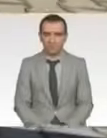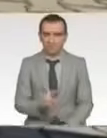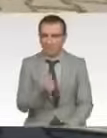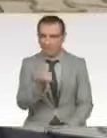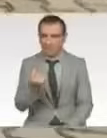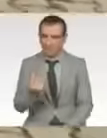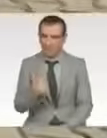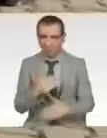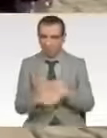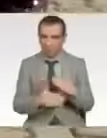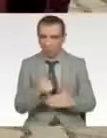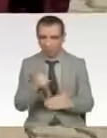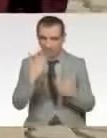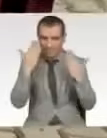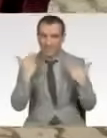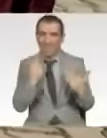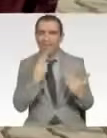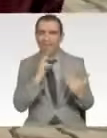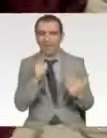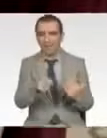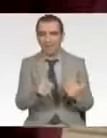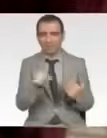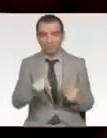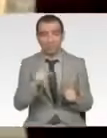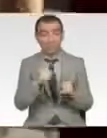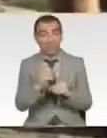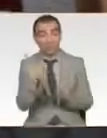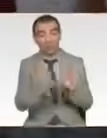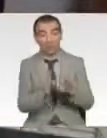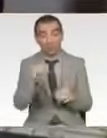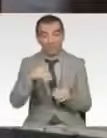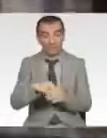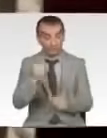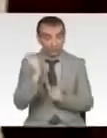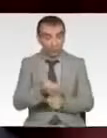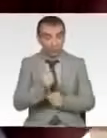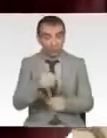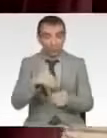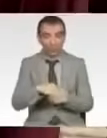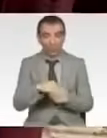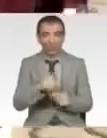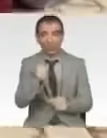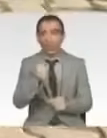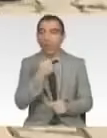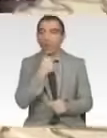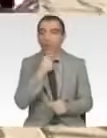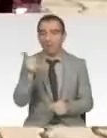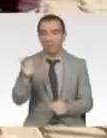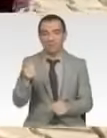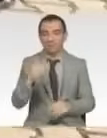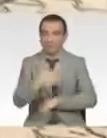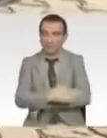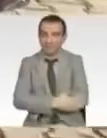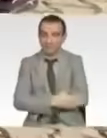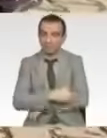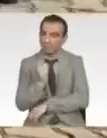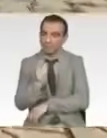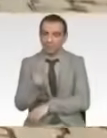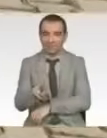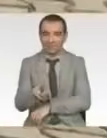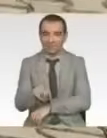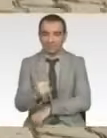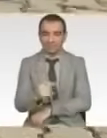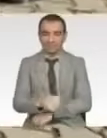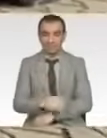Biraz yoruldunuz gelin hanım. Bu dibeyi dövmek için damat beyin yardımı şart gibi. Emre Ergen. Bakalım